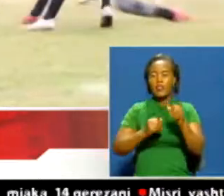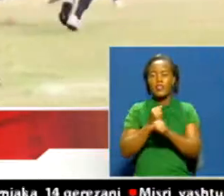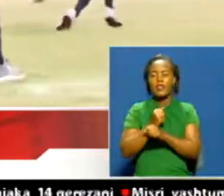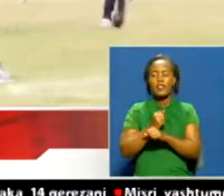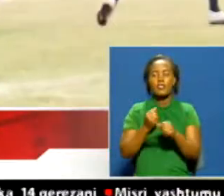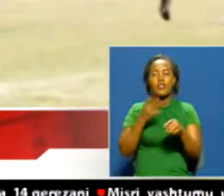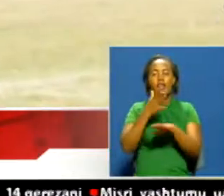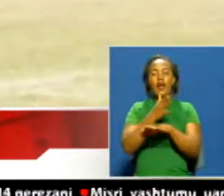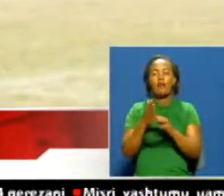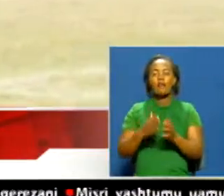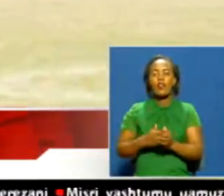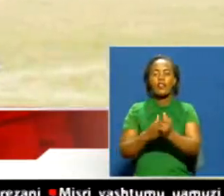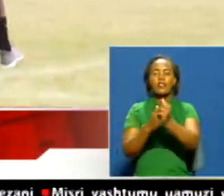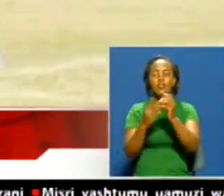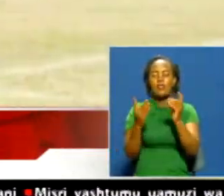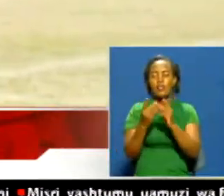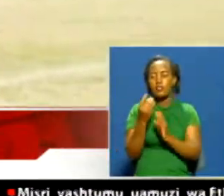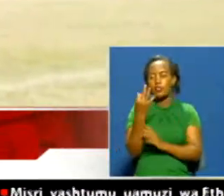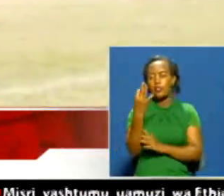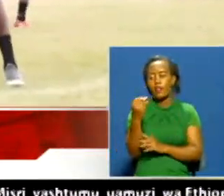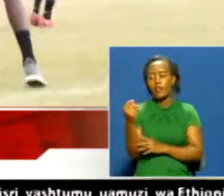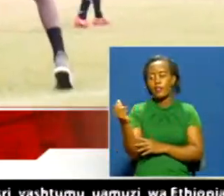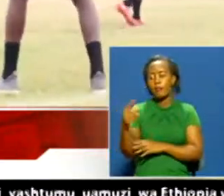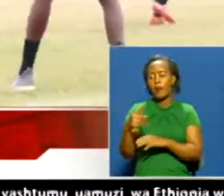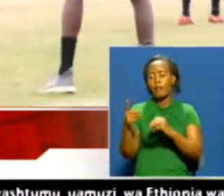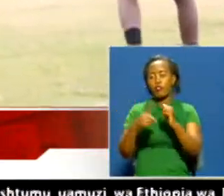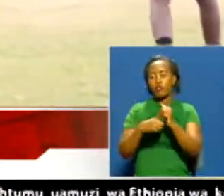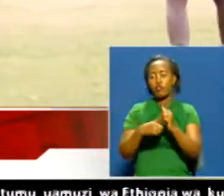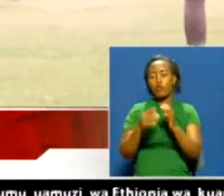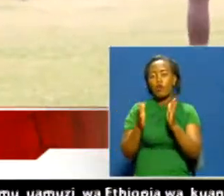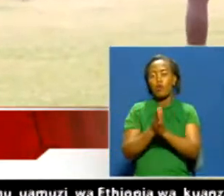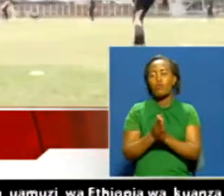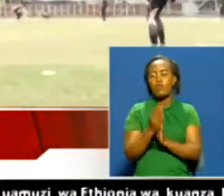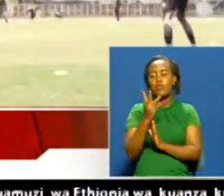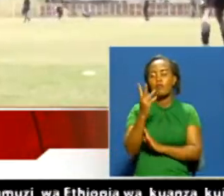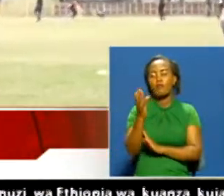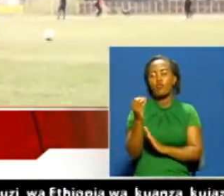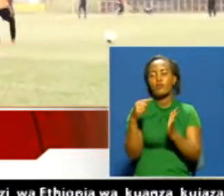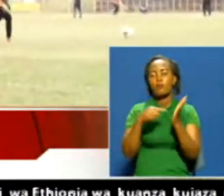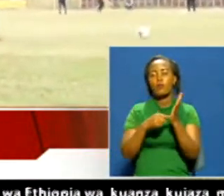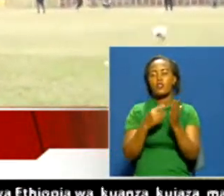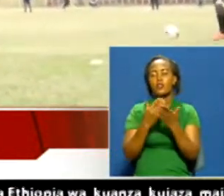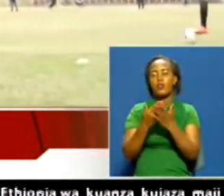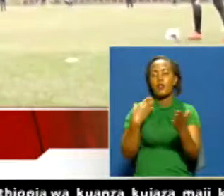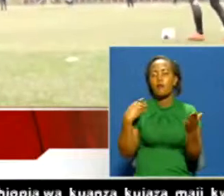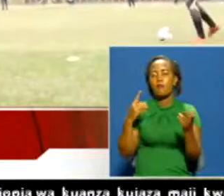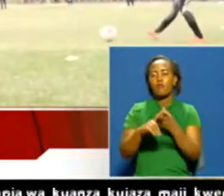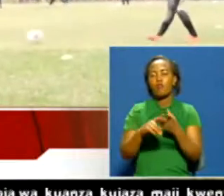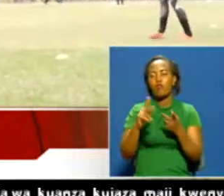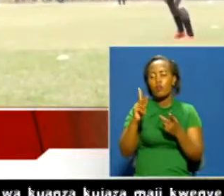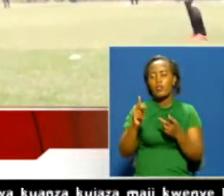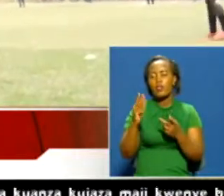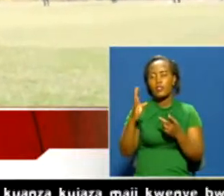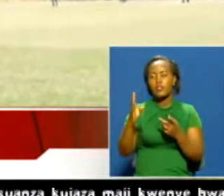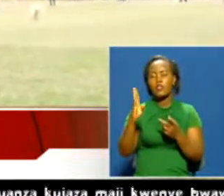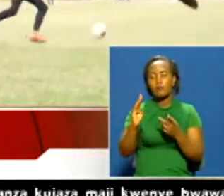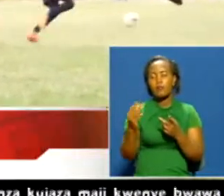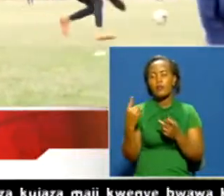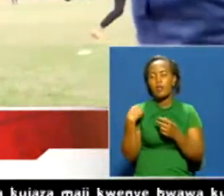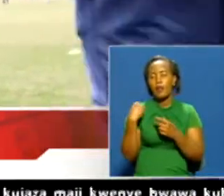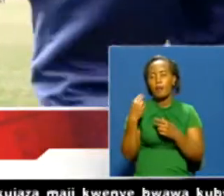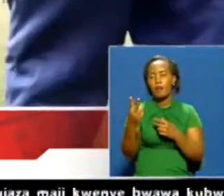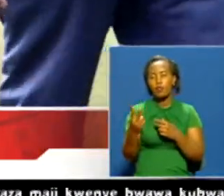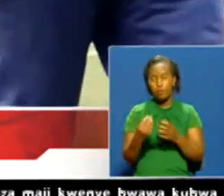ligi kufikia tarehe 30 Juni kwa alama 44 mbele ya KCB FC inayoshikilia nafasi ya pili. Tusk